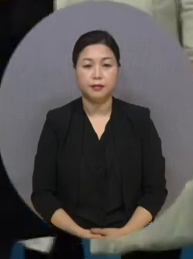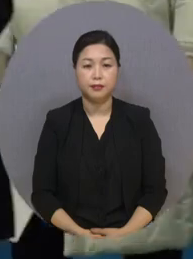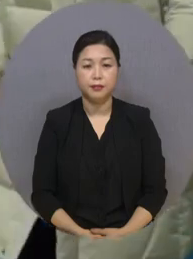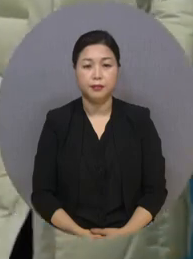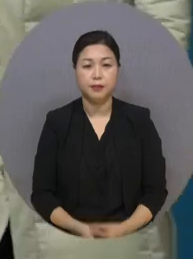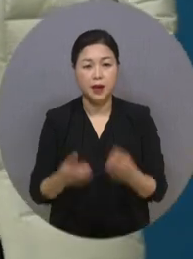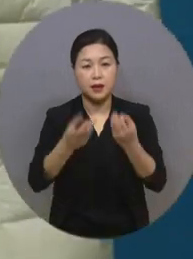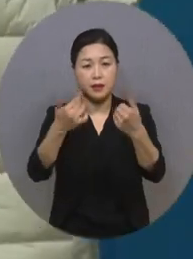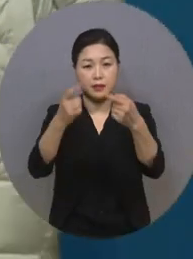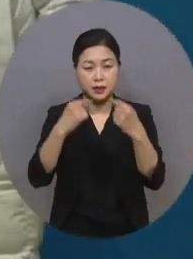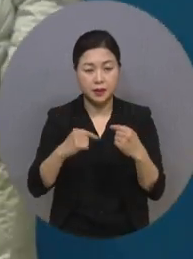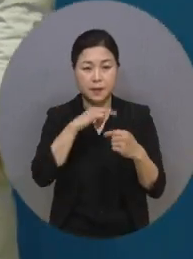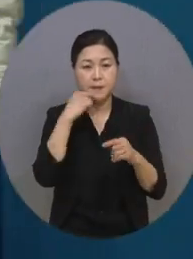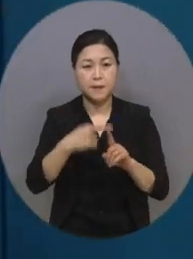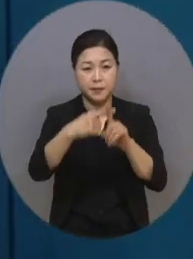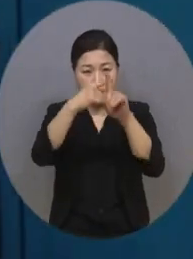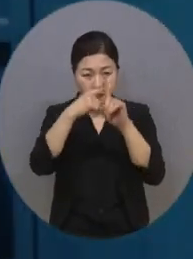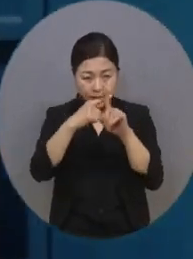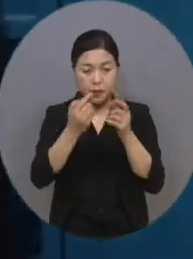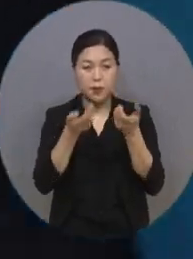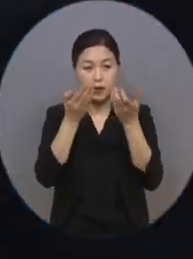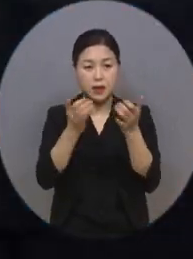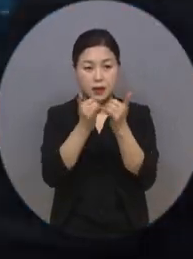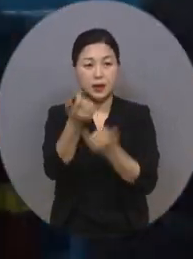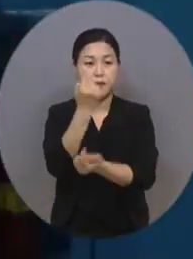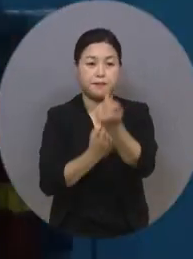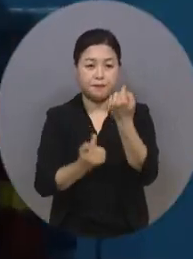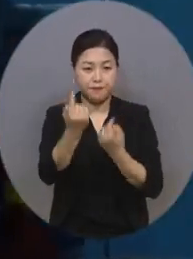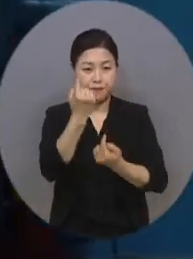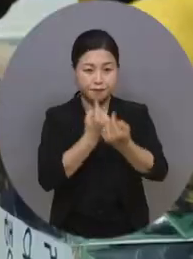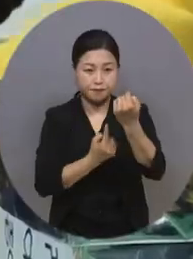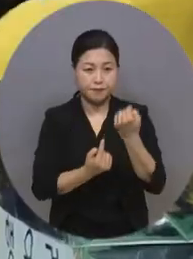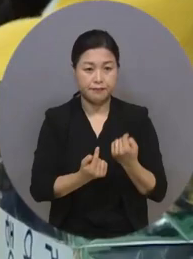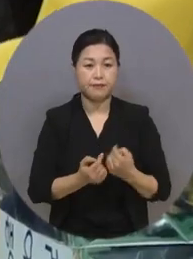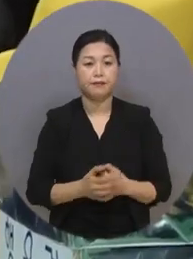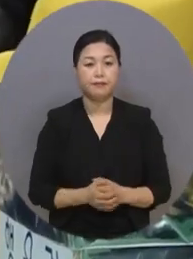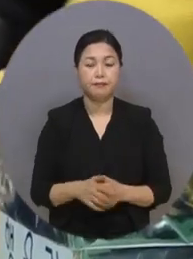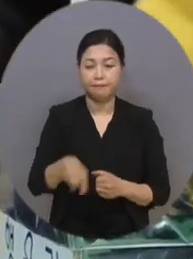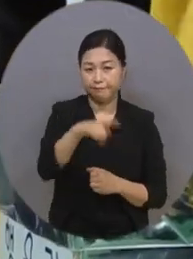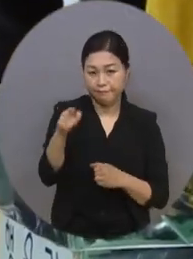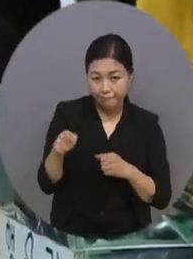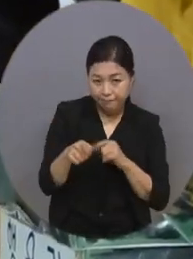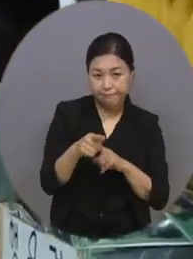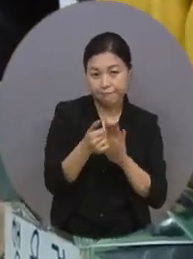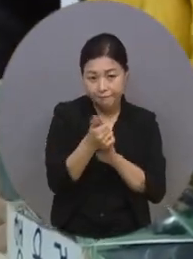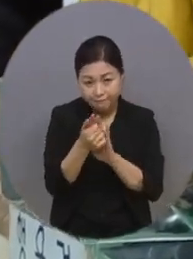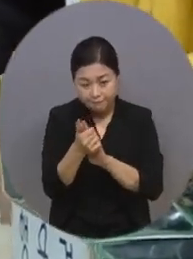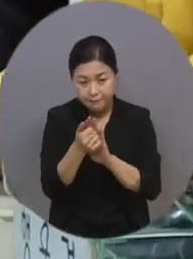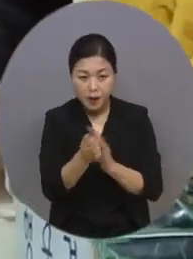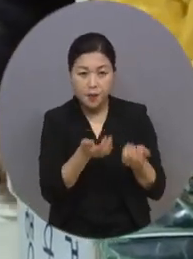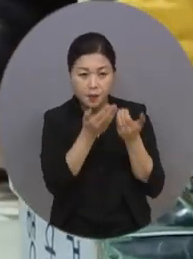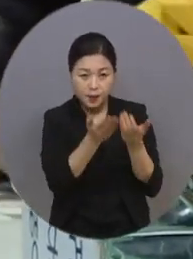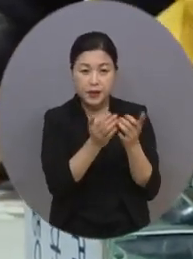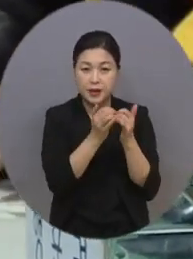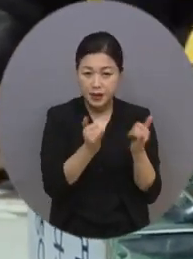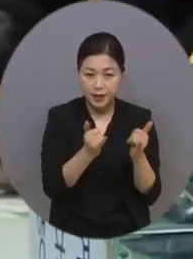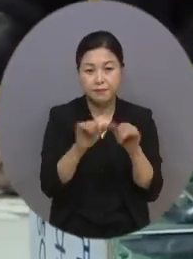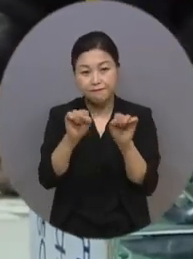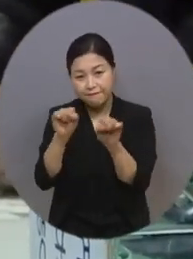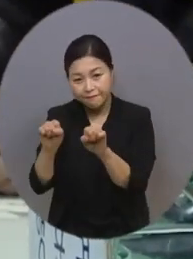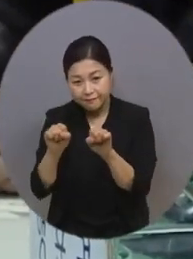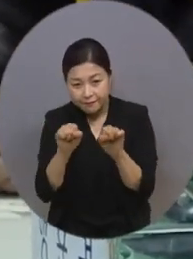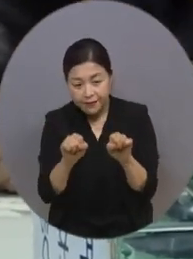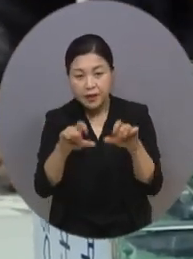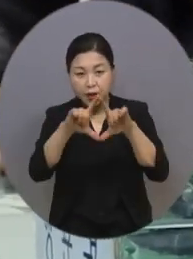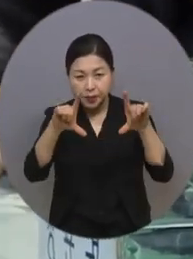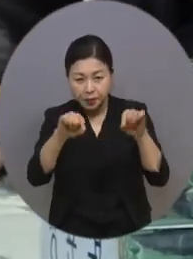행사에 참석한 적십자 봉사단원이 체육관 안으로 들어옵니다. 그들을 맞이하는 또 다른 봉사단원이 반갑게 인사를 하면서